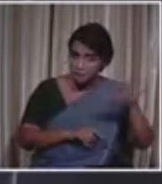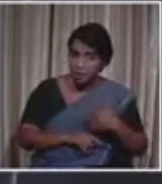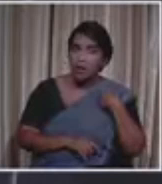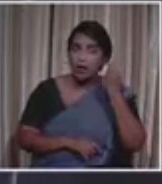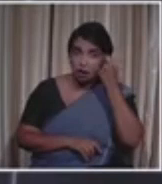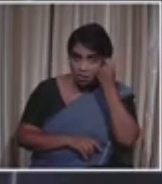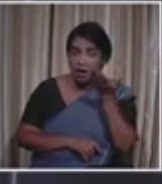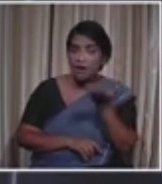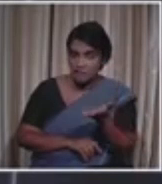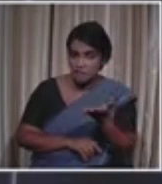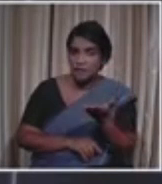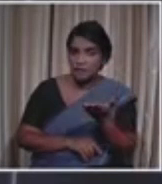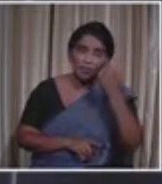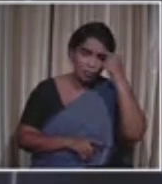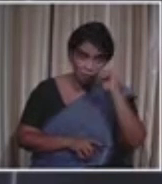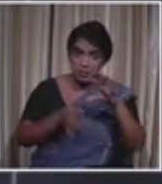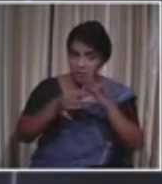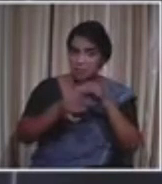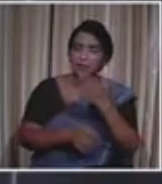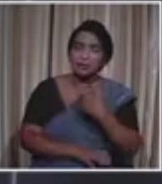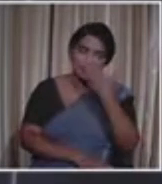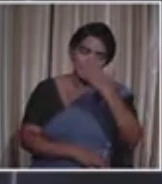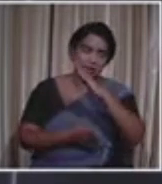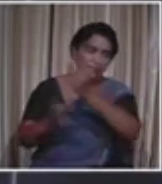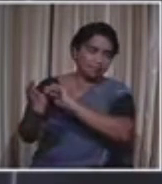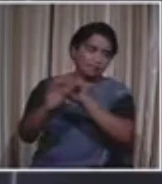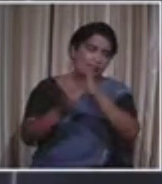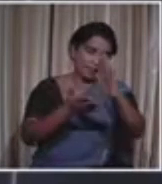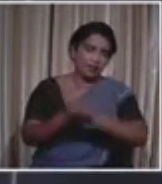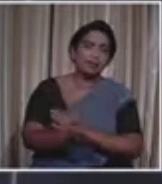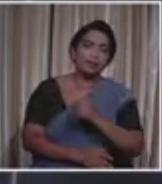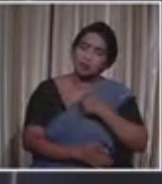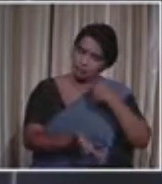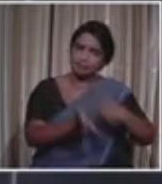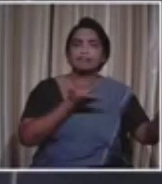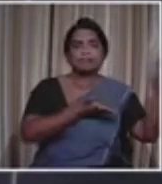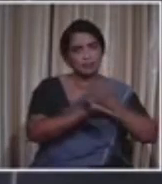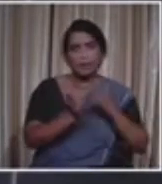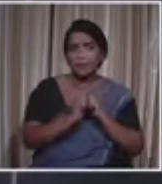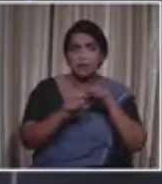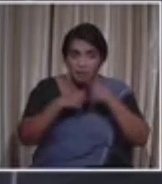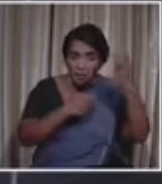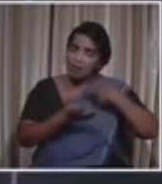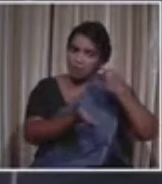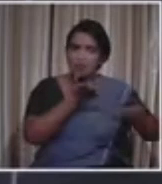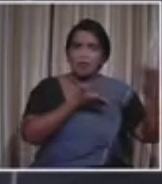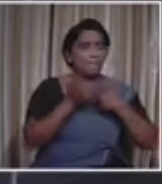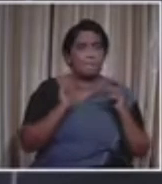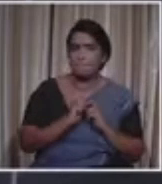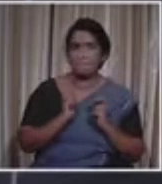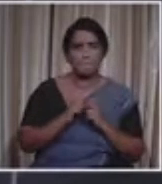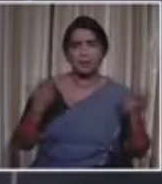යෝජනාවක් තියෙනවා නම් ඒ සම්බන්ධයක් තියෙනවා නම් ඔබතුමා මැදිහත් වෙලා එක් කරන්න අනිවාර්යයෙන්ම අපි ගිවිසුම් ගත වෙන්නම් ඔබතුමා කියන සමාගමත් එක්ක කිසි ගැටලුවක්